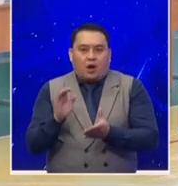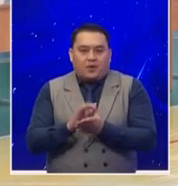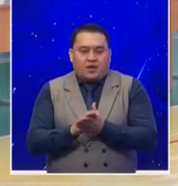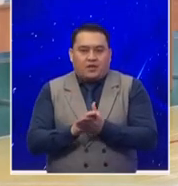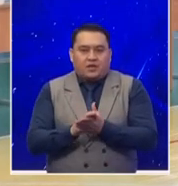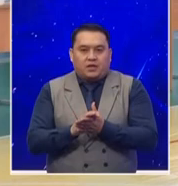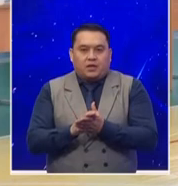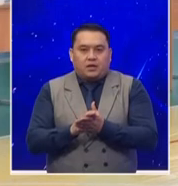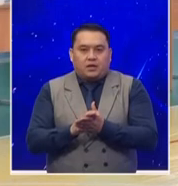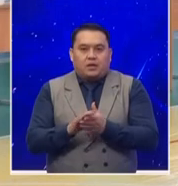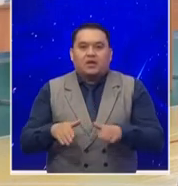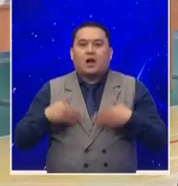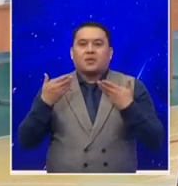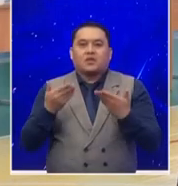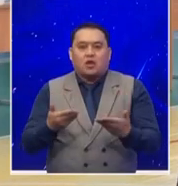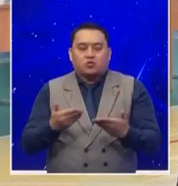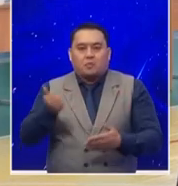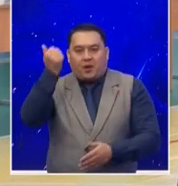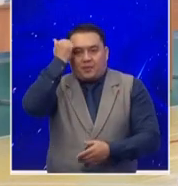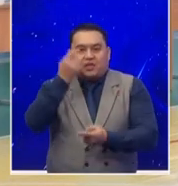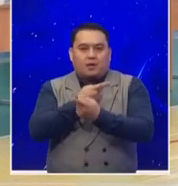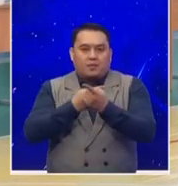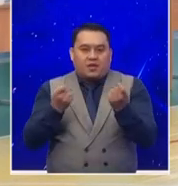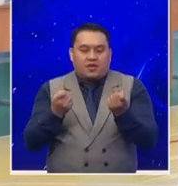с рекомендационными памятками,